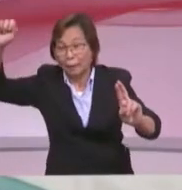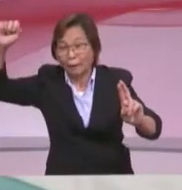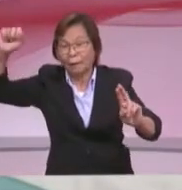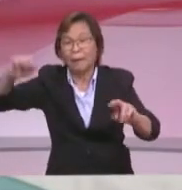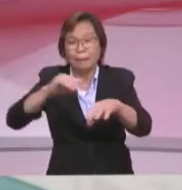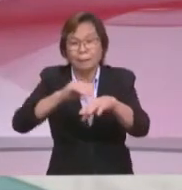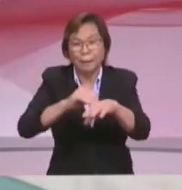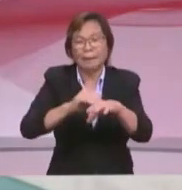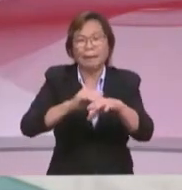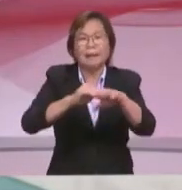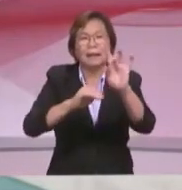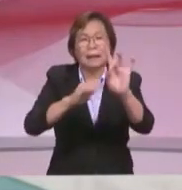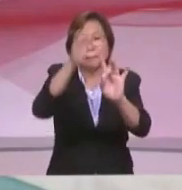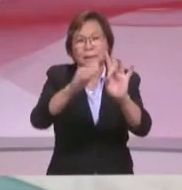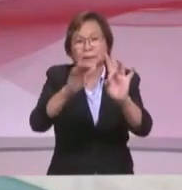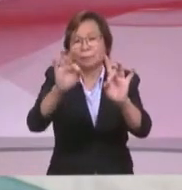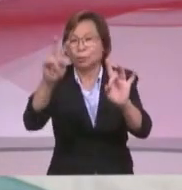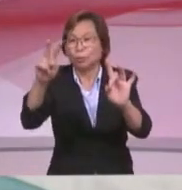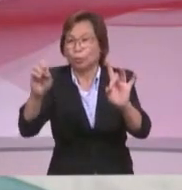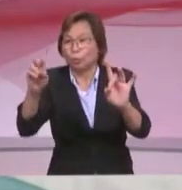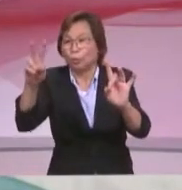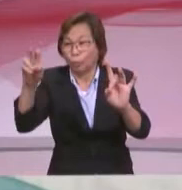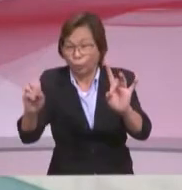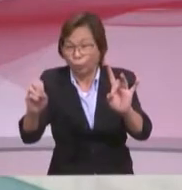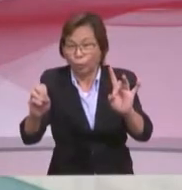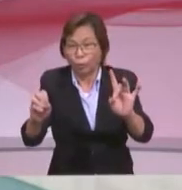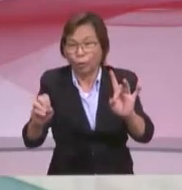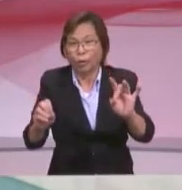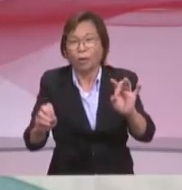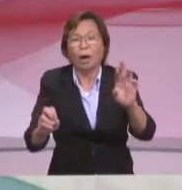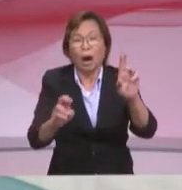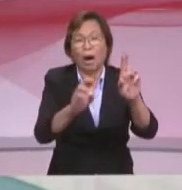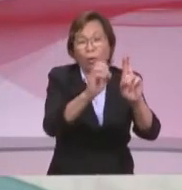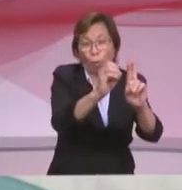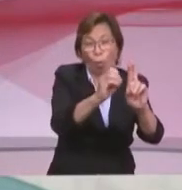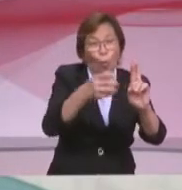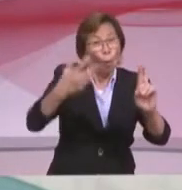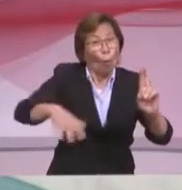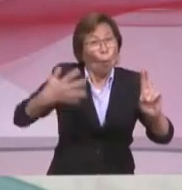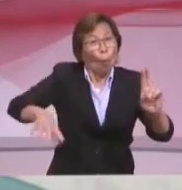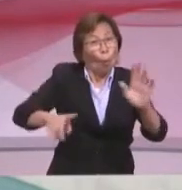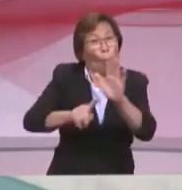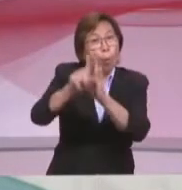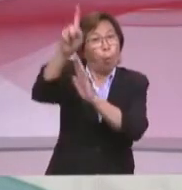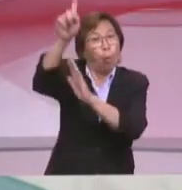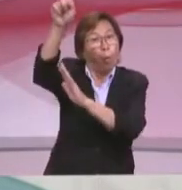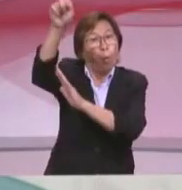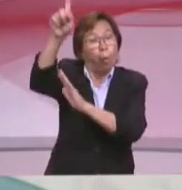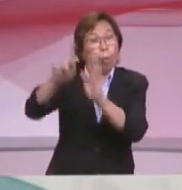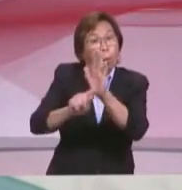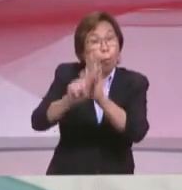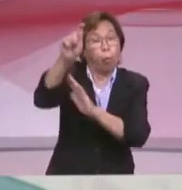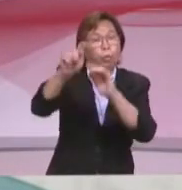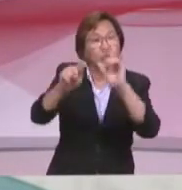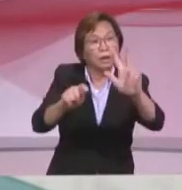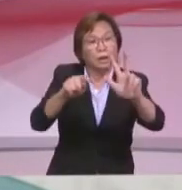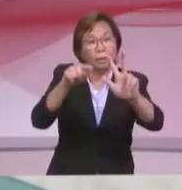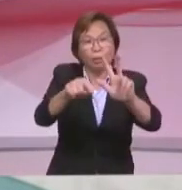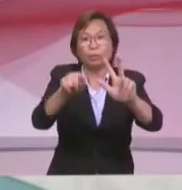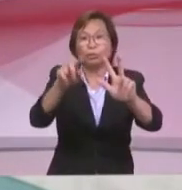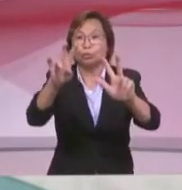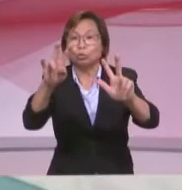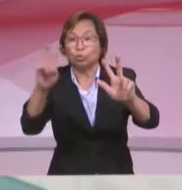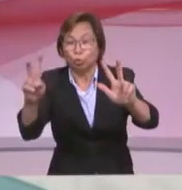pada 8 September 2020 ianya adalah amat tinggi, iaitu pada nilai